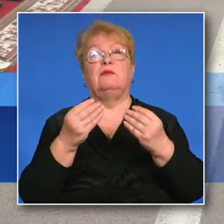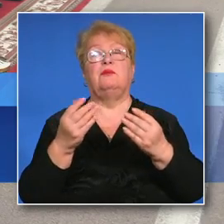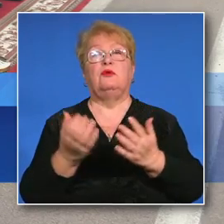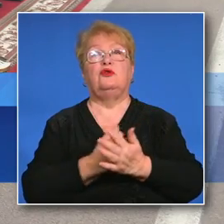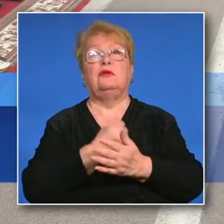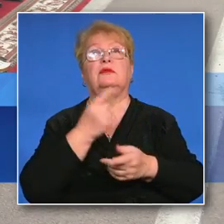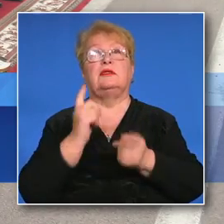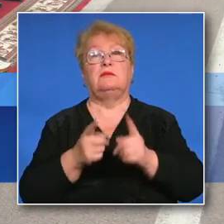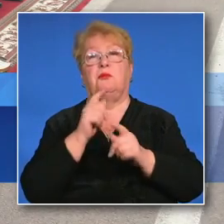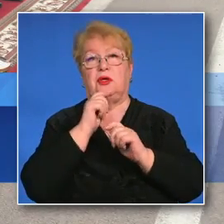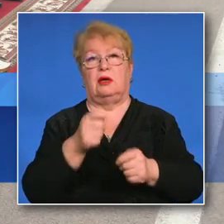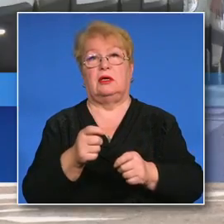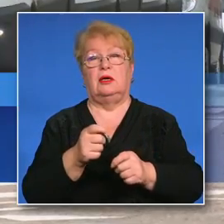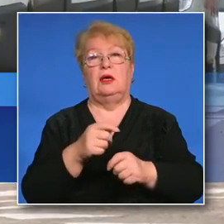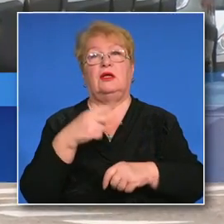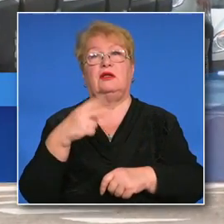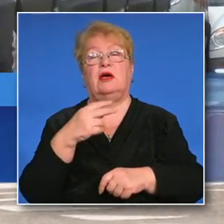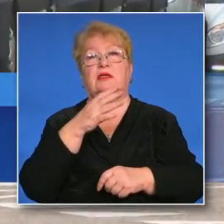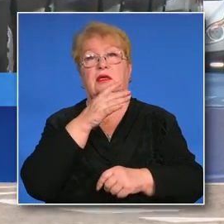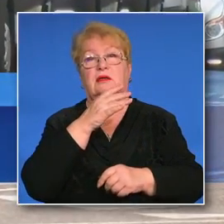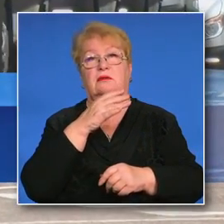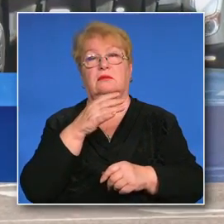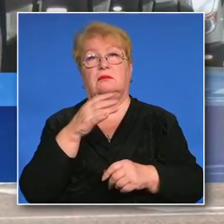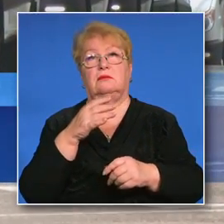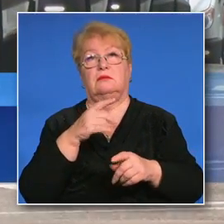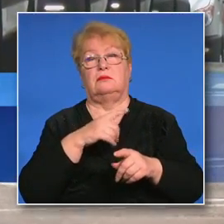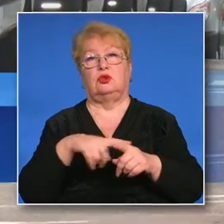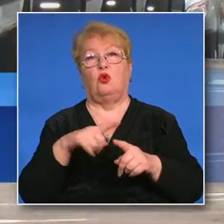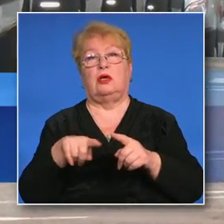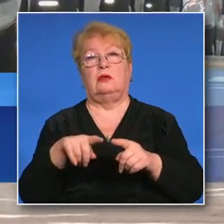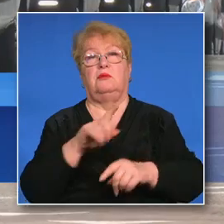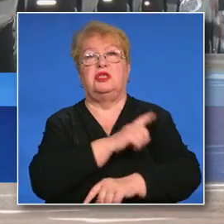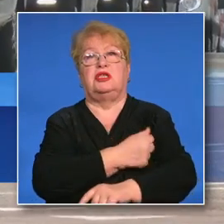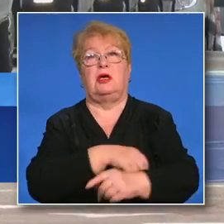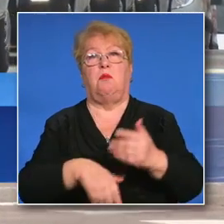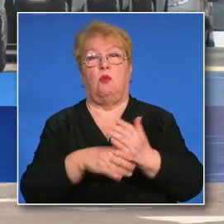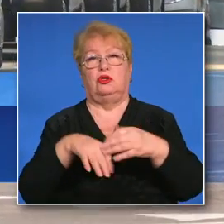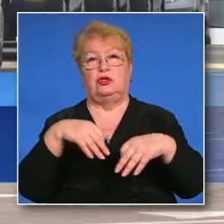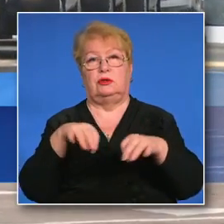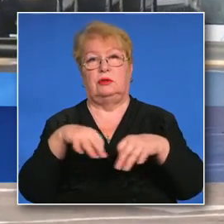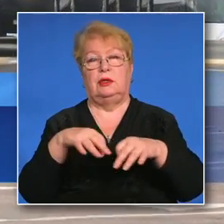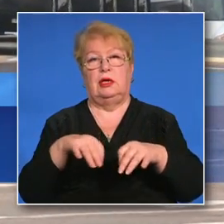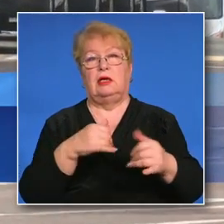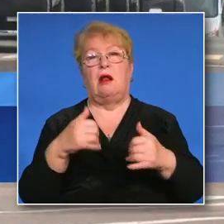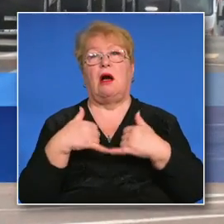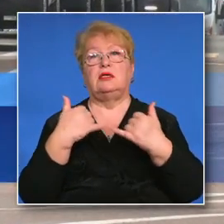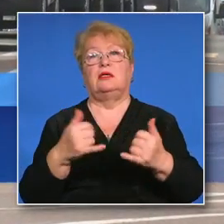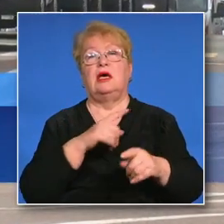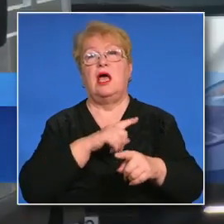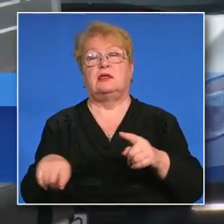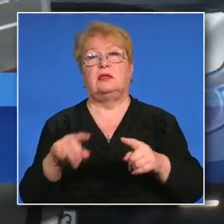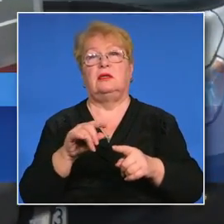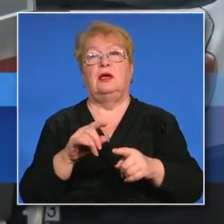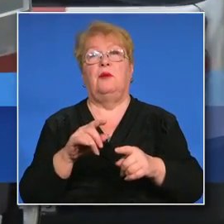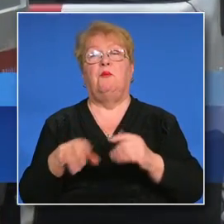нужные подарки. Среди них 23 автомобиля скорой медицинской помощи, оснащенные всем необходимым оборудованием для оказания экстренной и